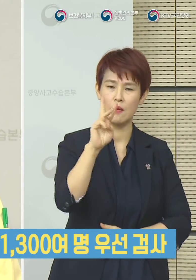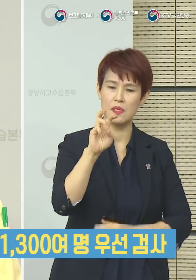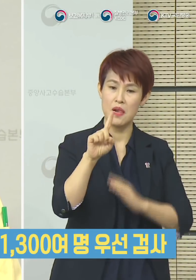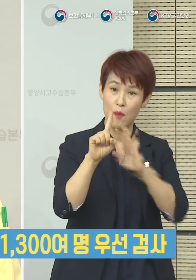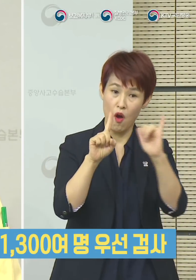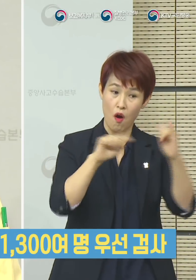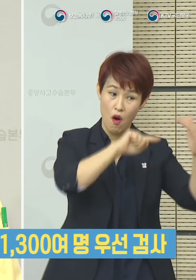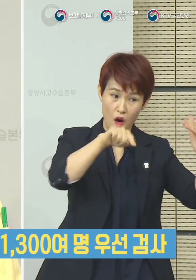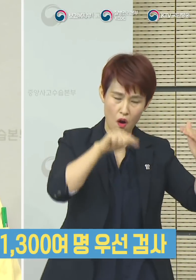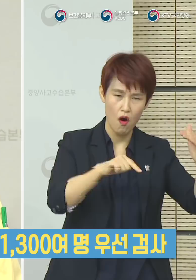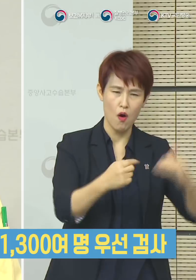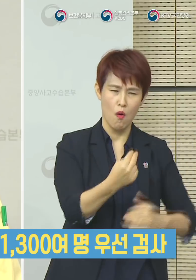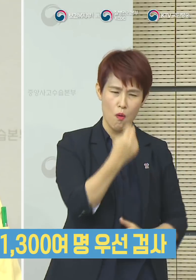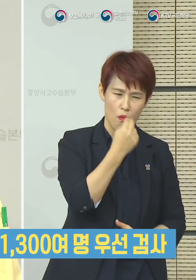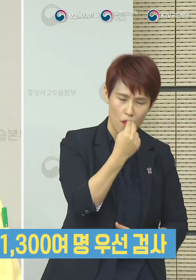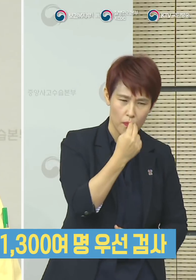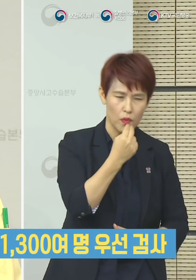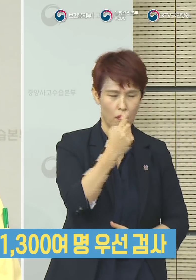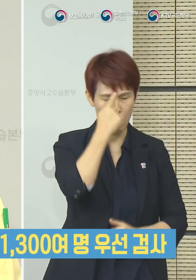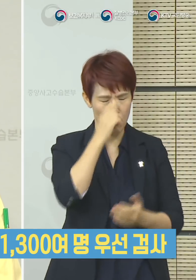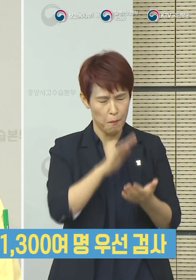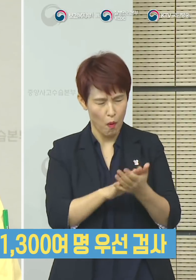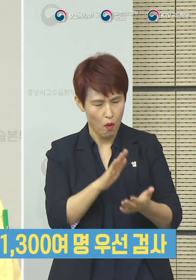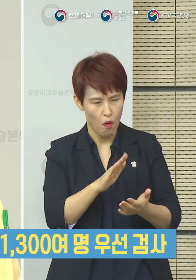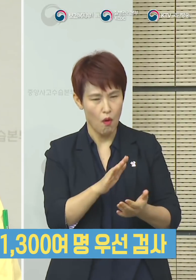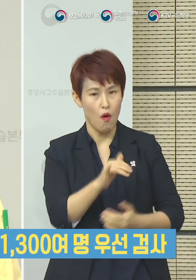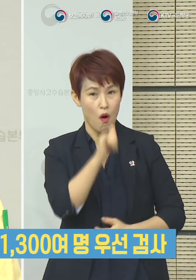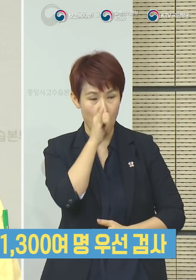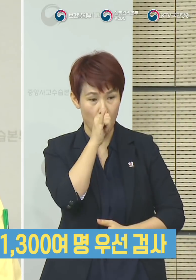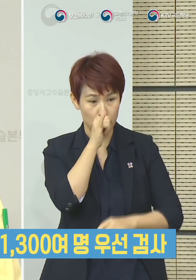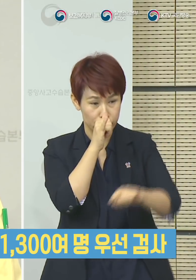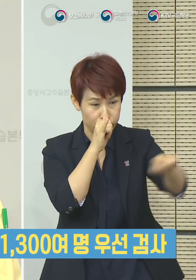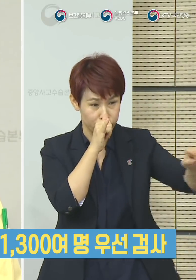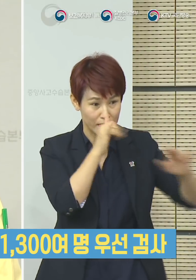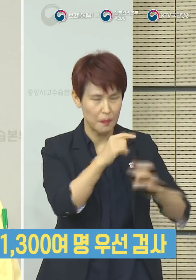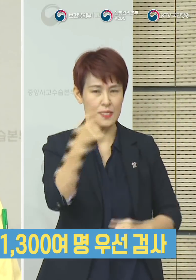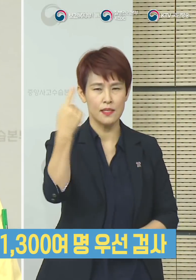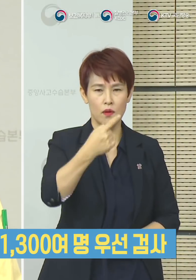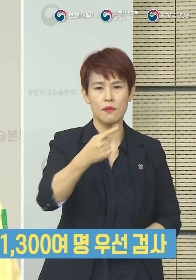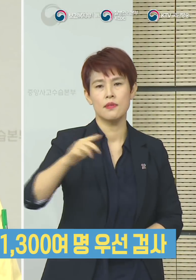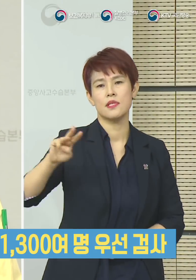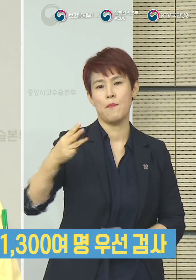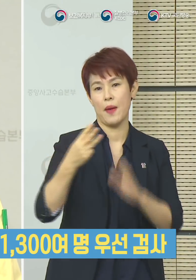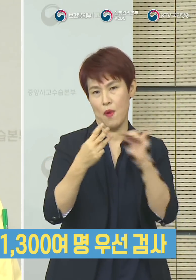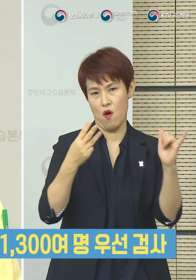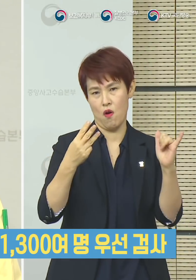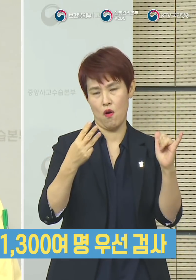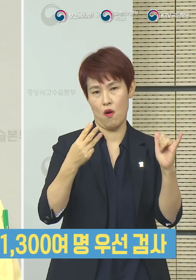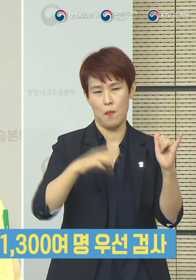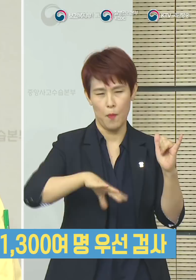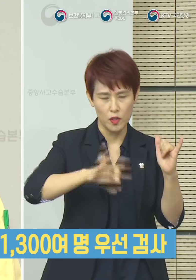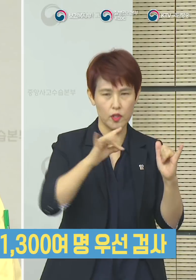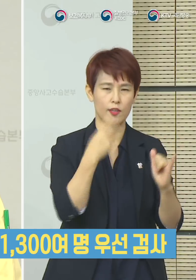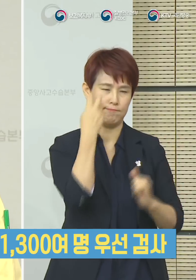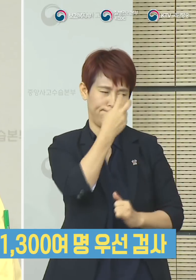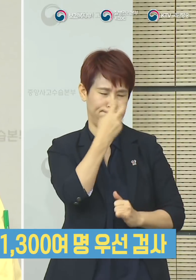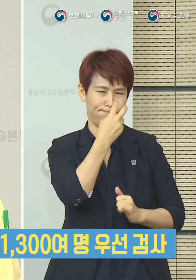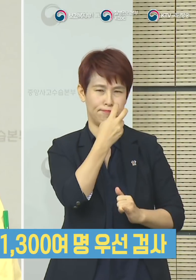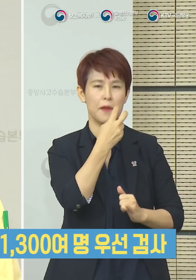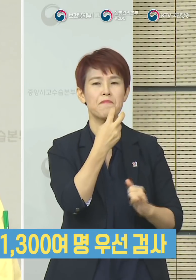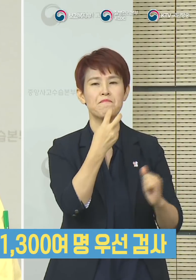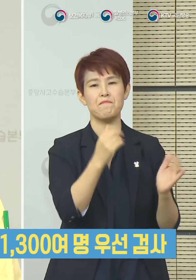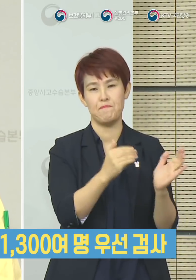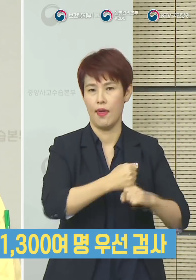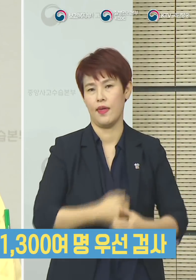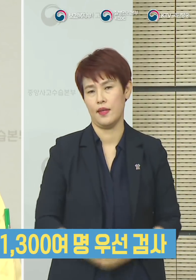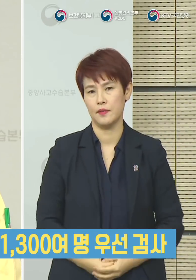가운데 호흡기와 발열 증상이 나타나는 대상자 1,300여 명부터 우선적으로 진단검사를